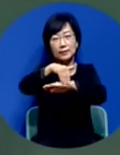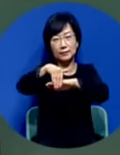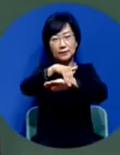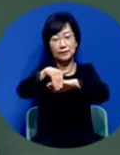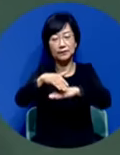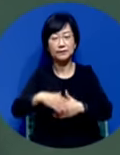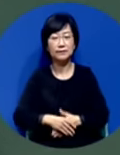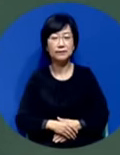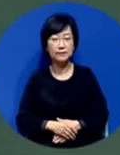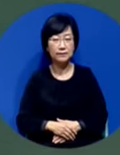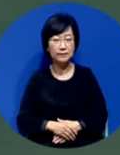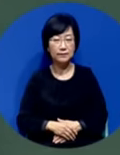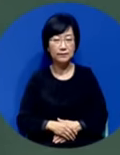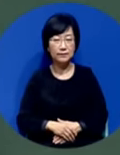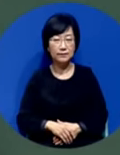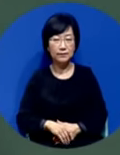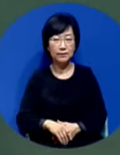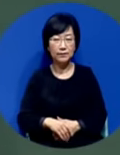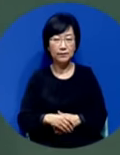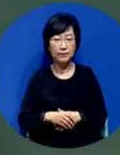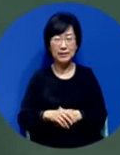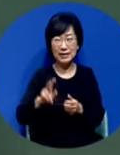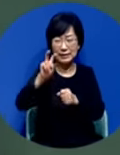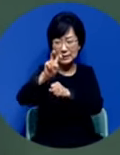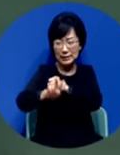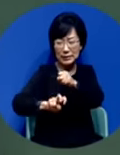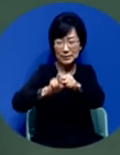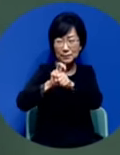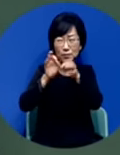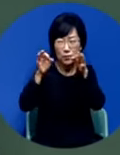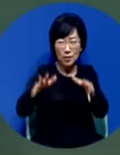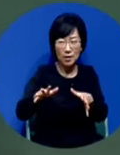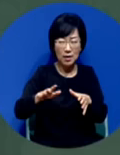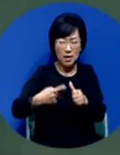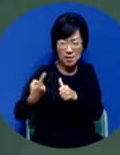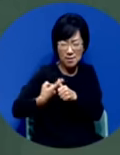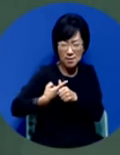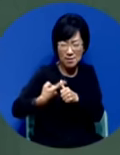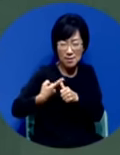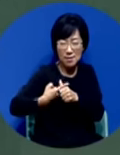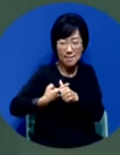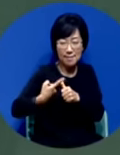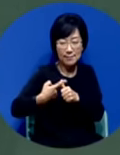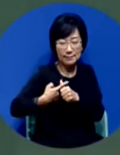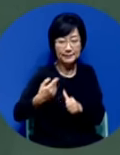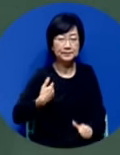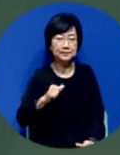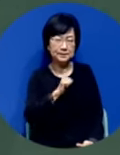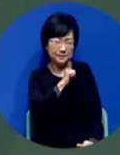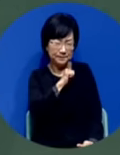如果没有证据的话，我们就无话可说了。但是会有证据。 20년 동안 많은 저는 핍박받고 있었는데요. 기다렸습니다. 증거 올 거니까.